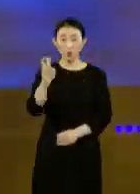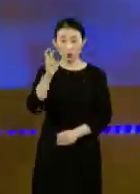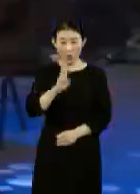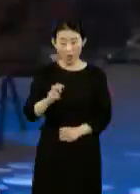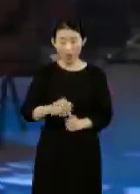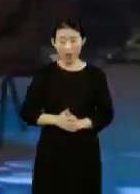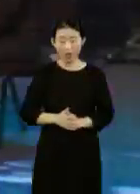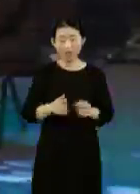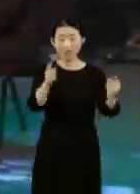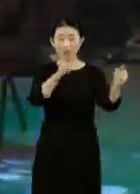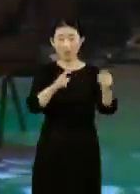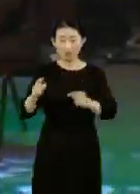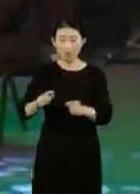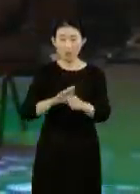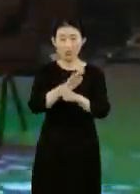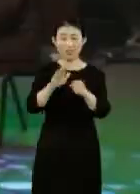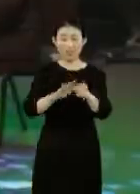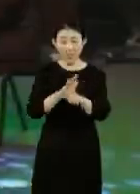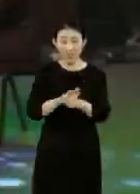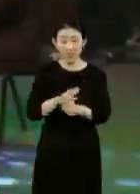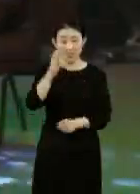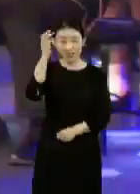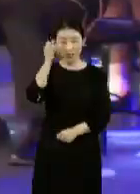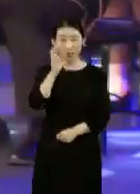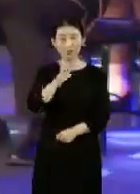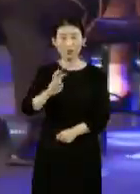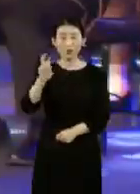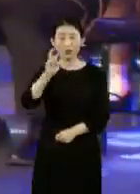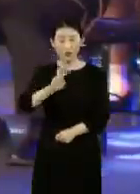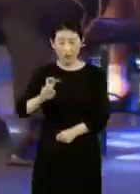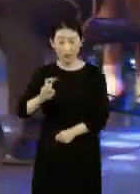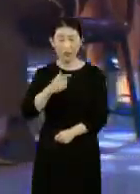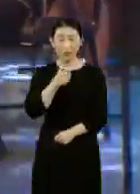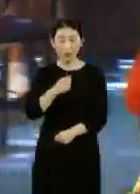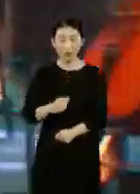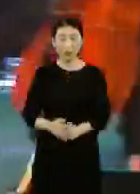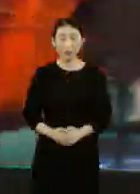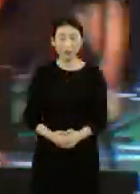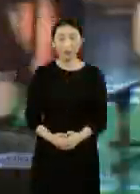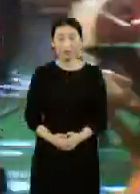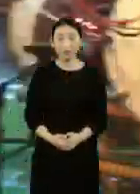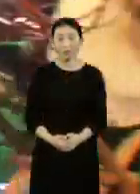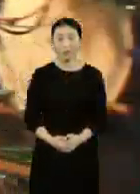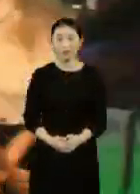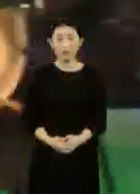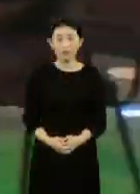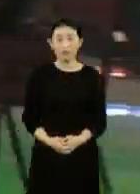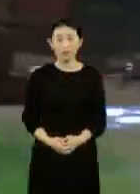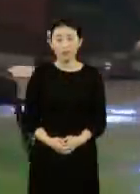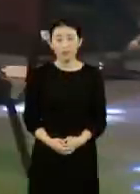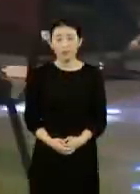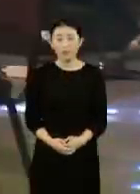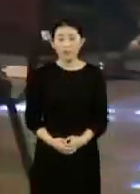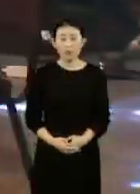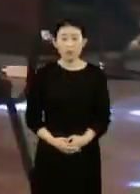넘어 국민들로부터 사랑받고 기억되는 노래가 되기를 기대해봅니다. TJB 조상환입니다.